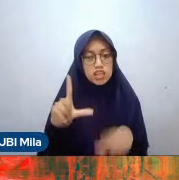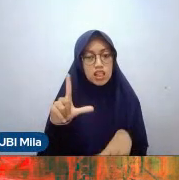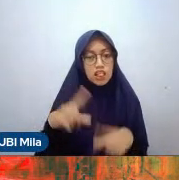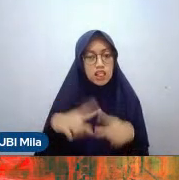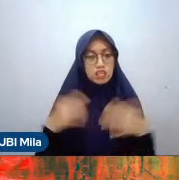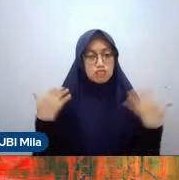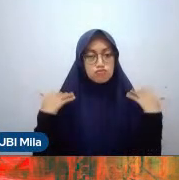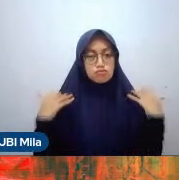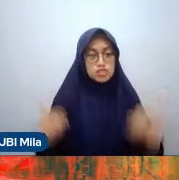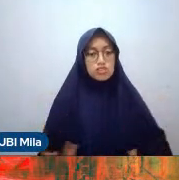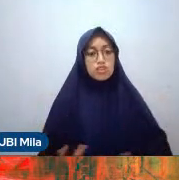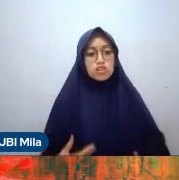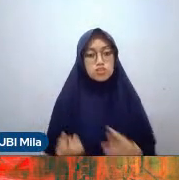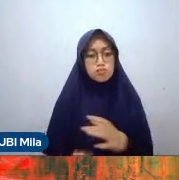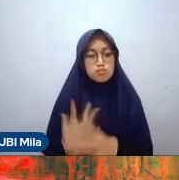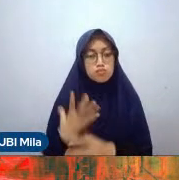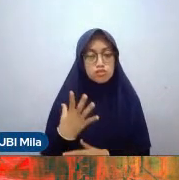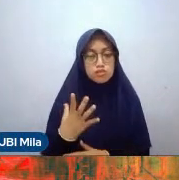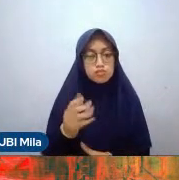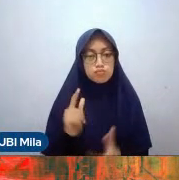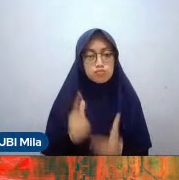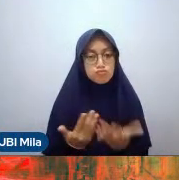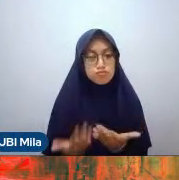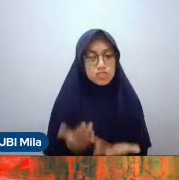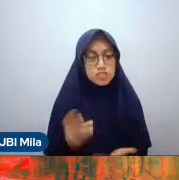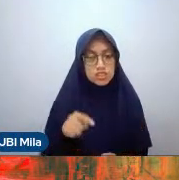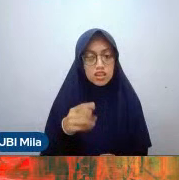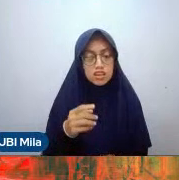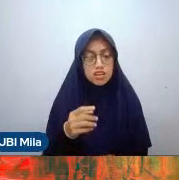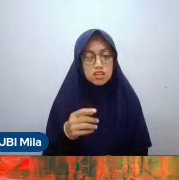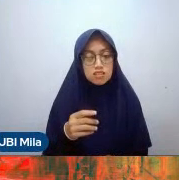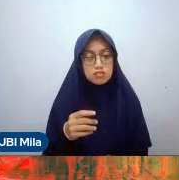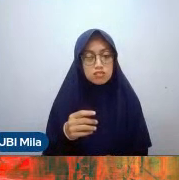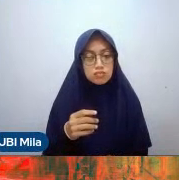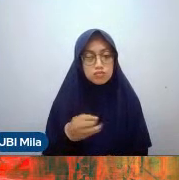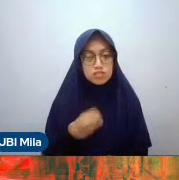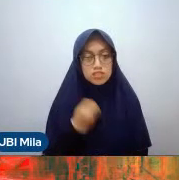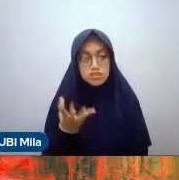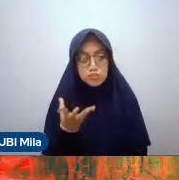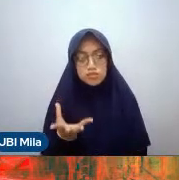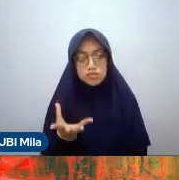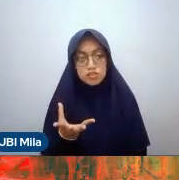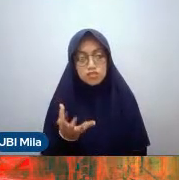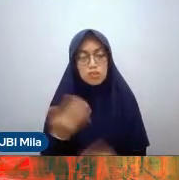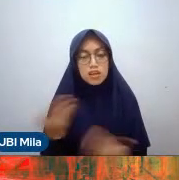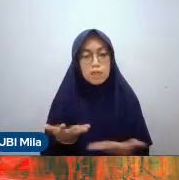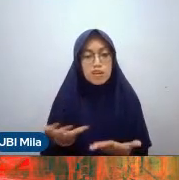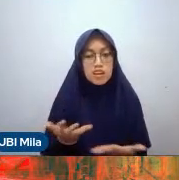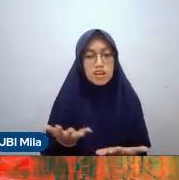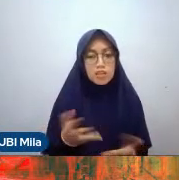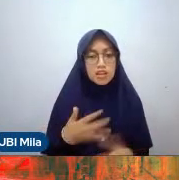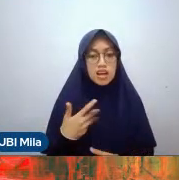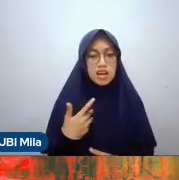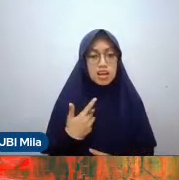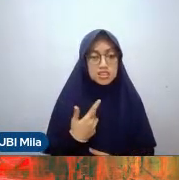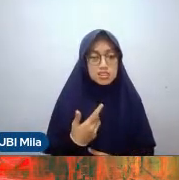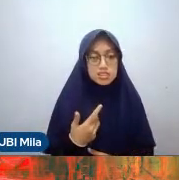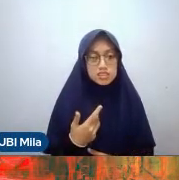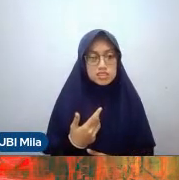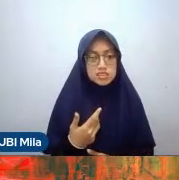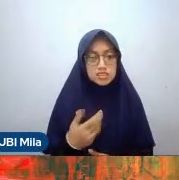muncul. Jadi kita bisa memberikan mereka cara-cara untuk menanganinya. Jadi misalnya dengan